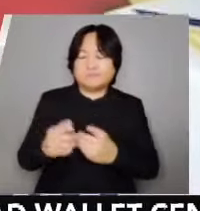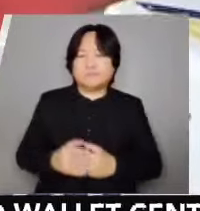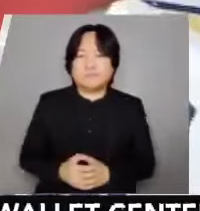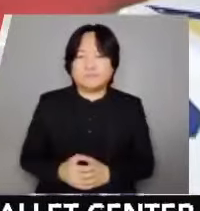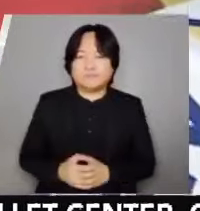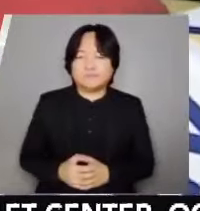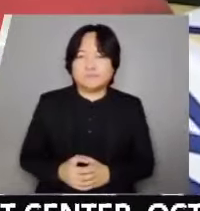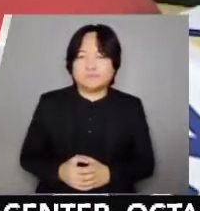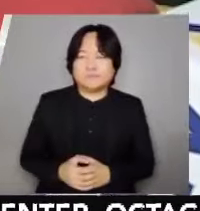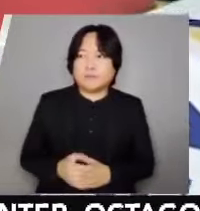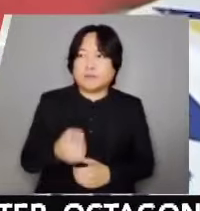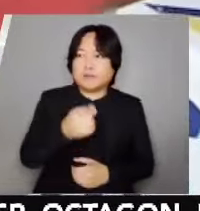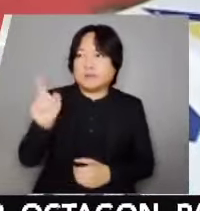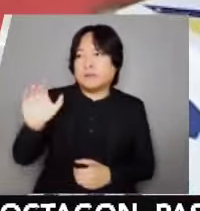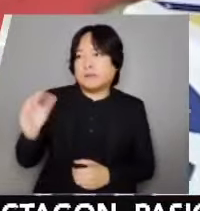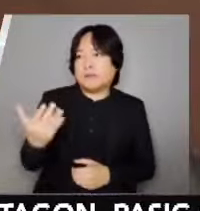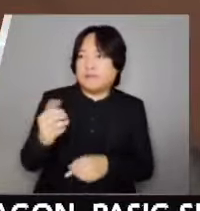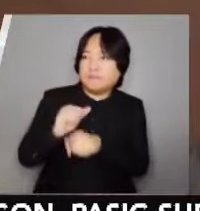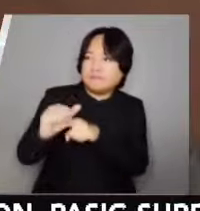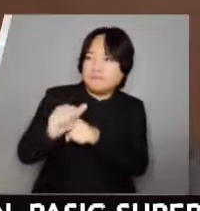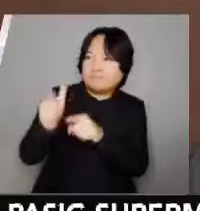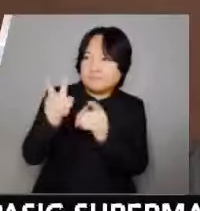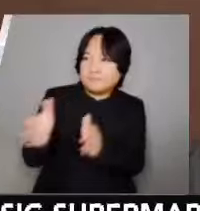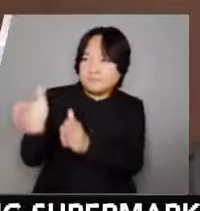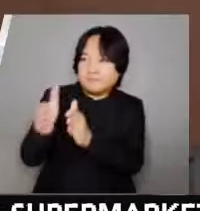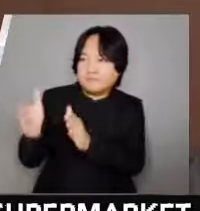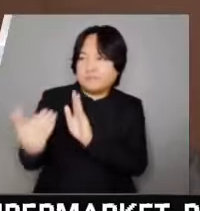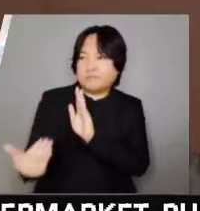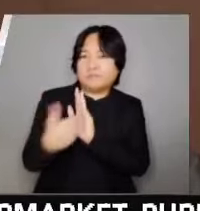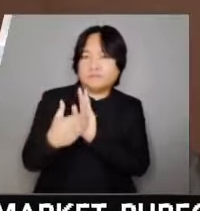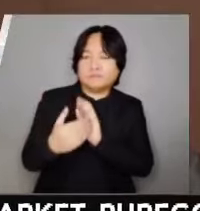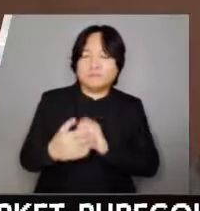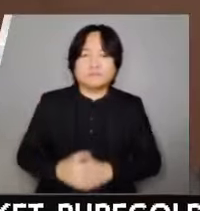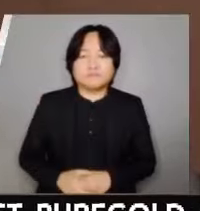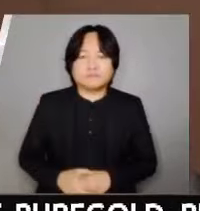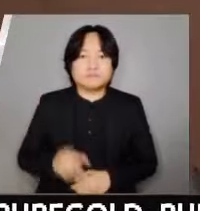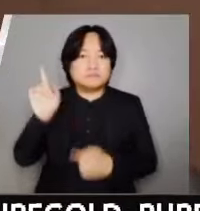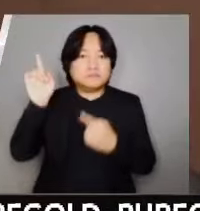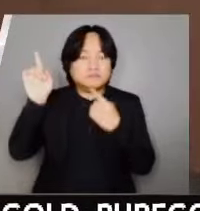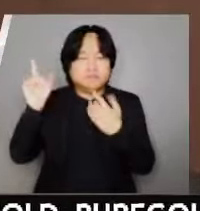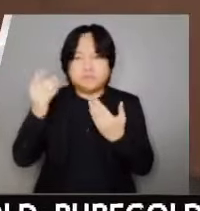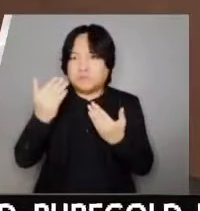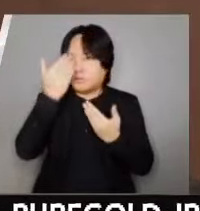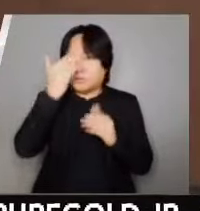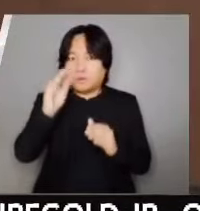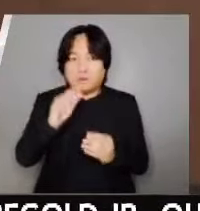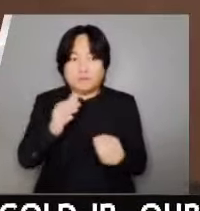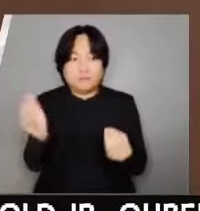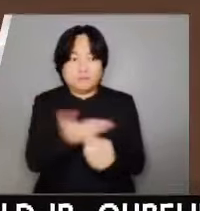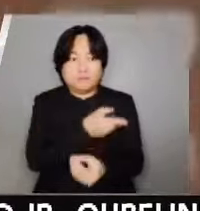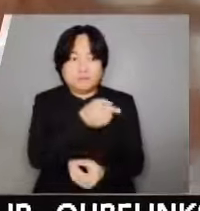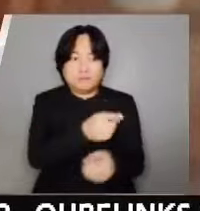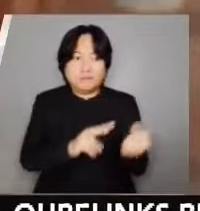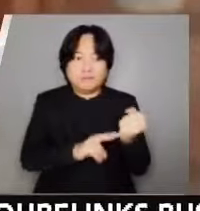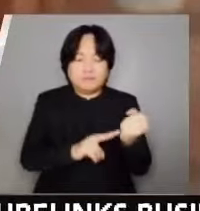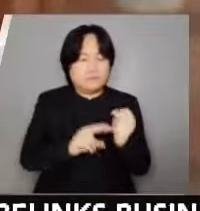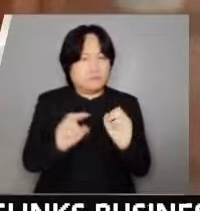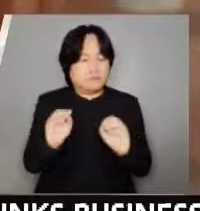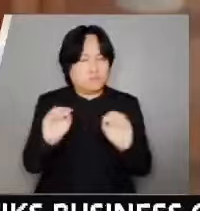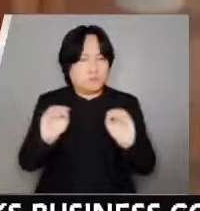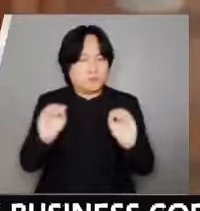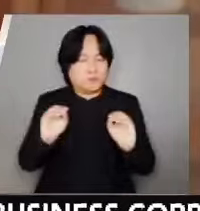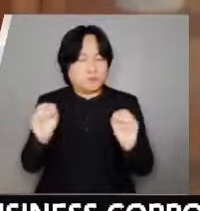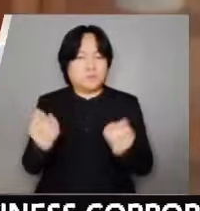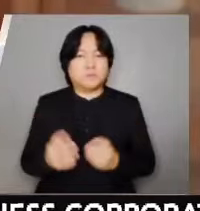nagpa-practice sila kung anong gagawin nila. Wala po akong idea sa impeachment. Basta tayo, ginagawa lang po natin yung trabaho. Hindi man